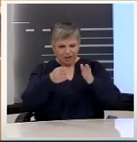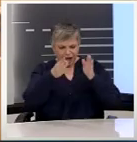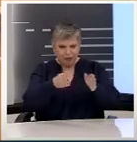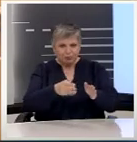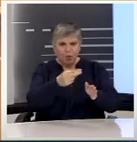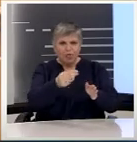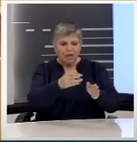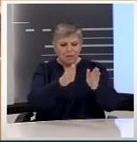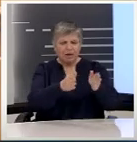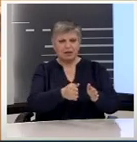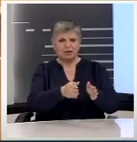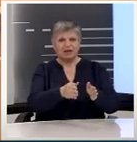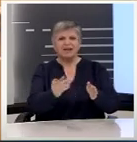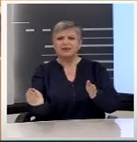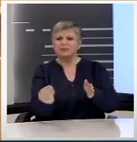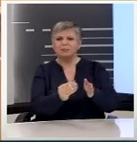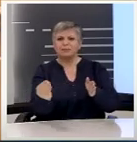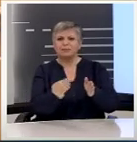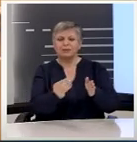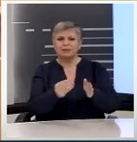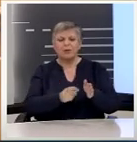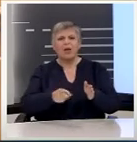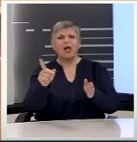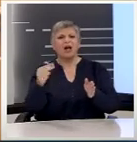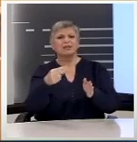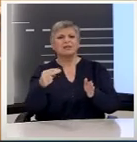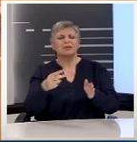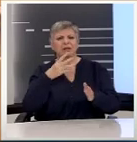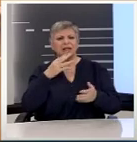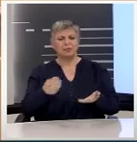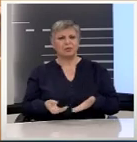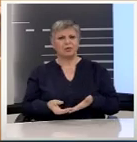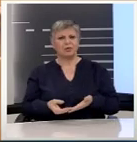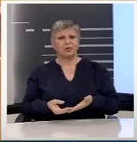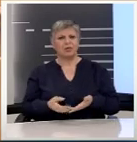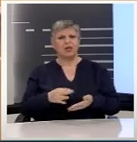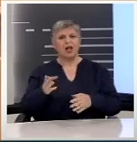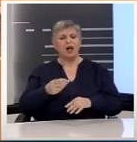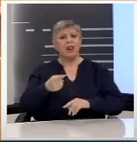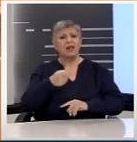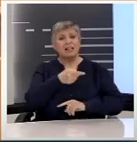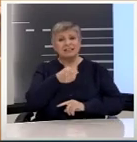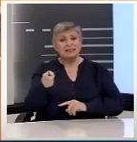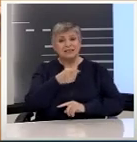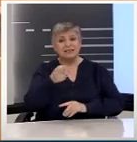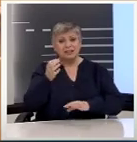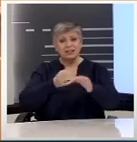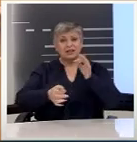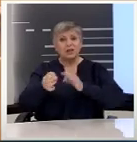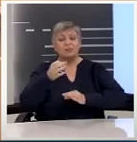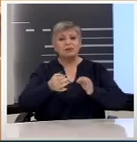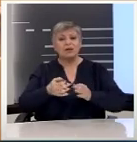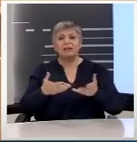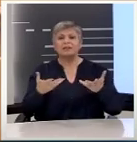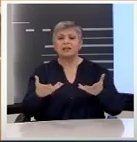είναι ότι δεν μπορείτε και δεν σας επιτρέπετε να γίνεστε οι μάντες μετάβασης επιχειρηματικών